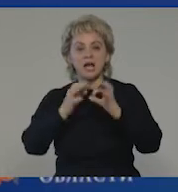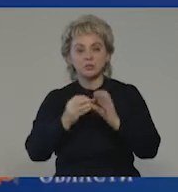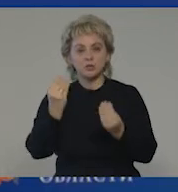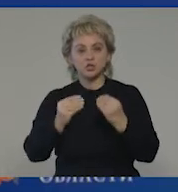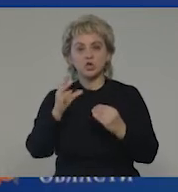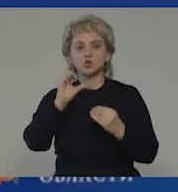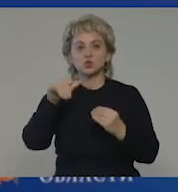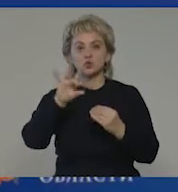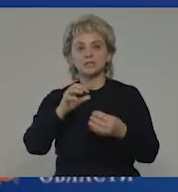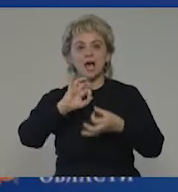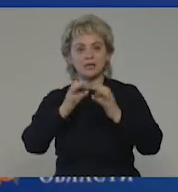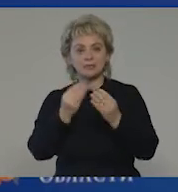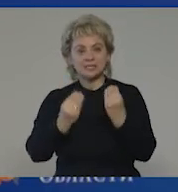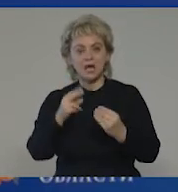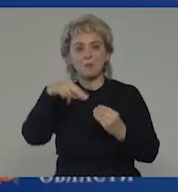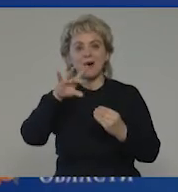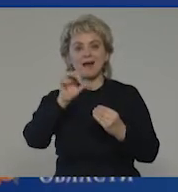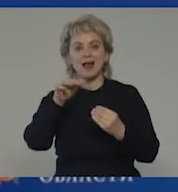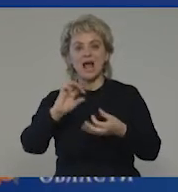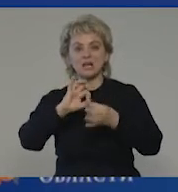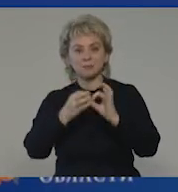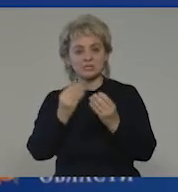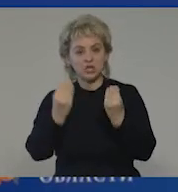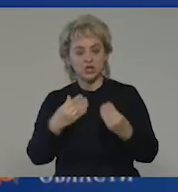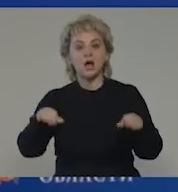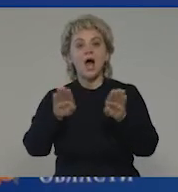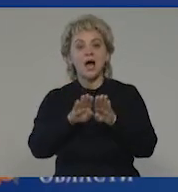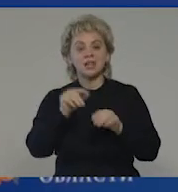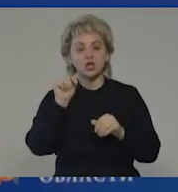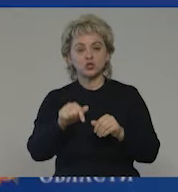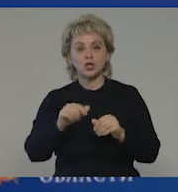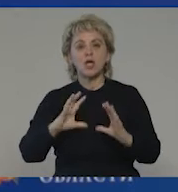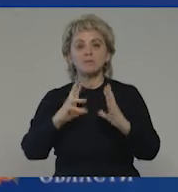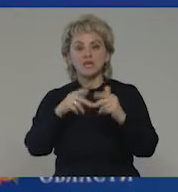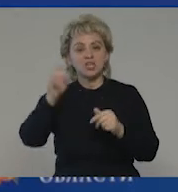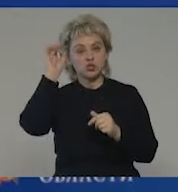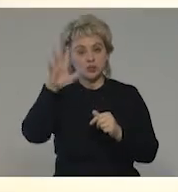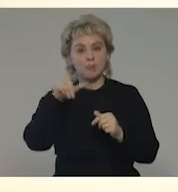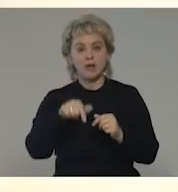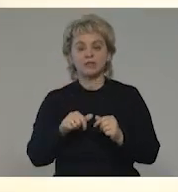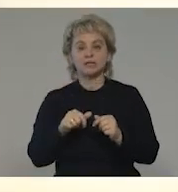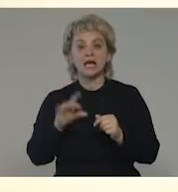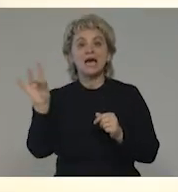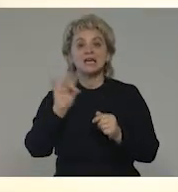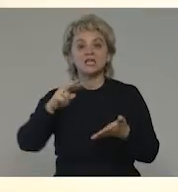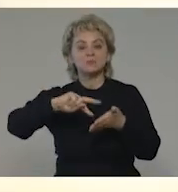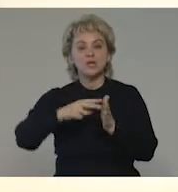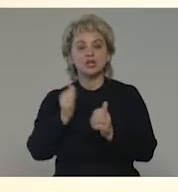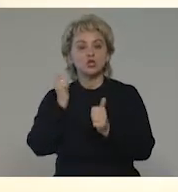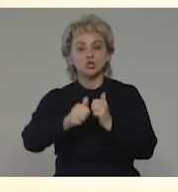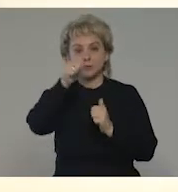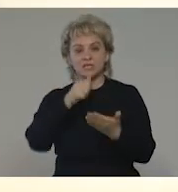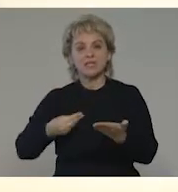играх, сурдоолимпийских играх, параолимпийских играх, а также на мировых чемпионатах. Размер